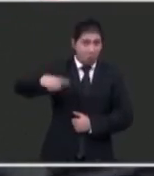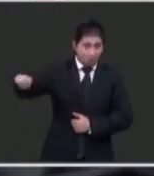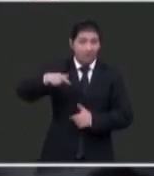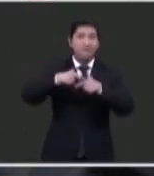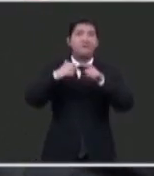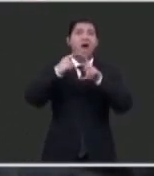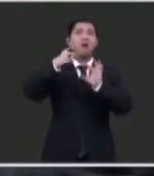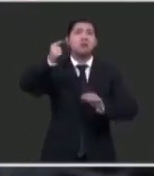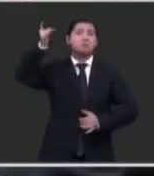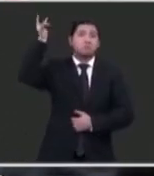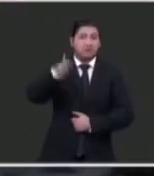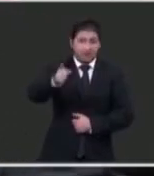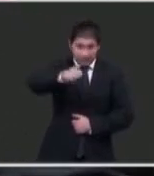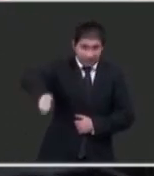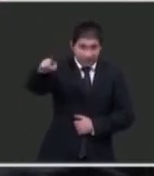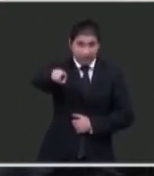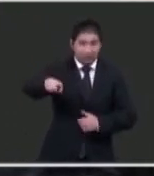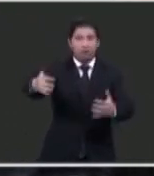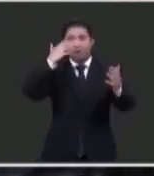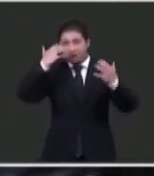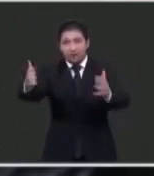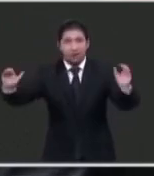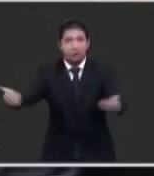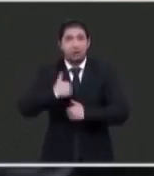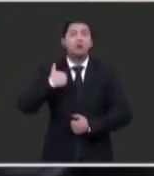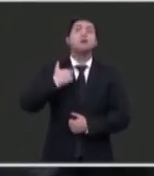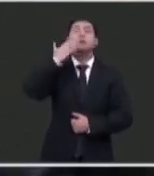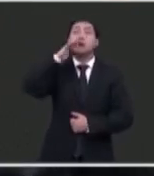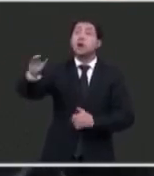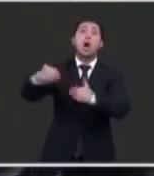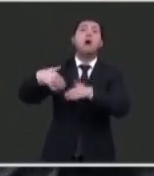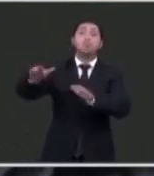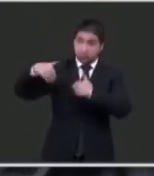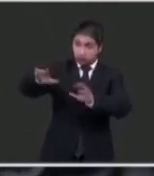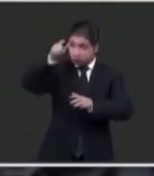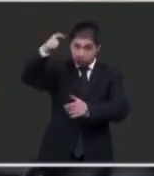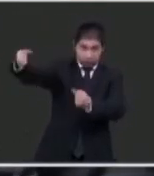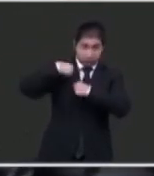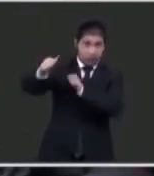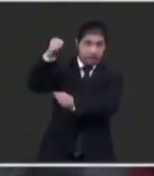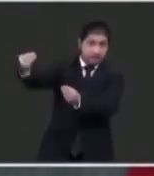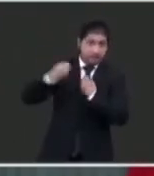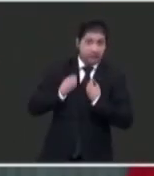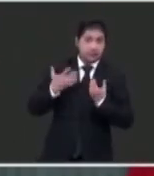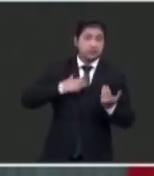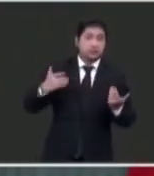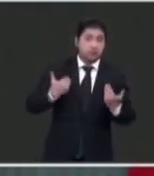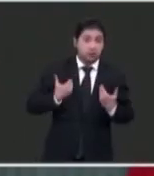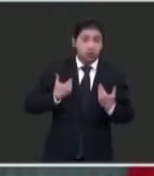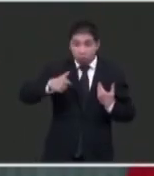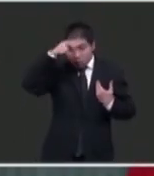fetö'cü alçakları himaye etmemelerini bekliyoruz Türkiye olarak bunlar